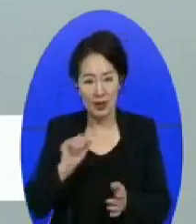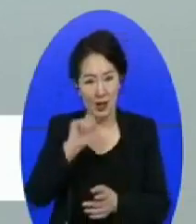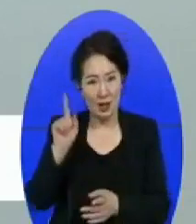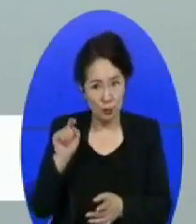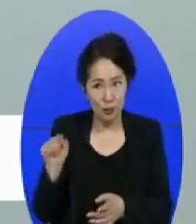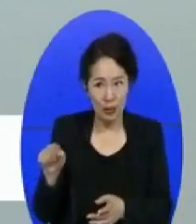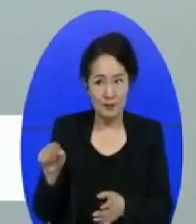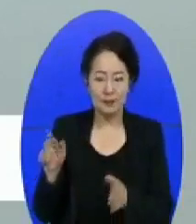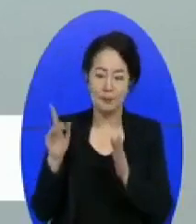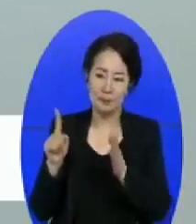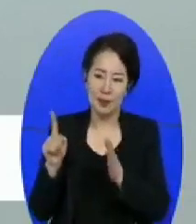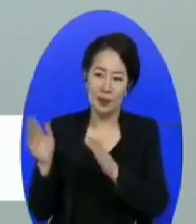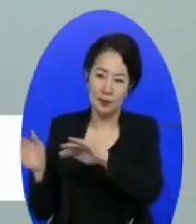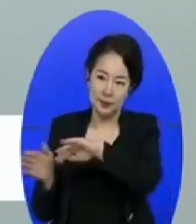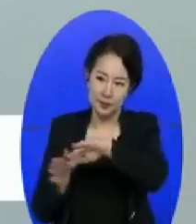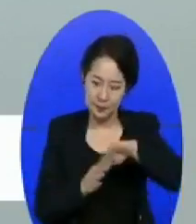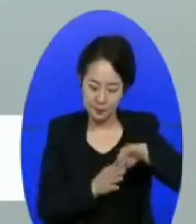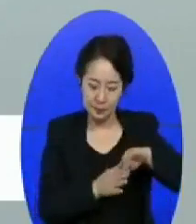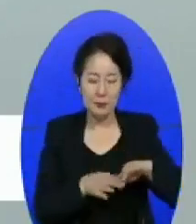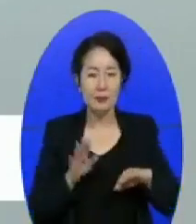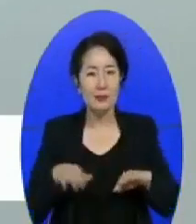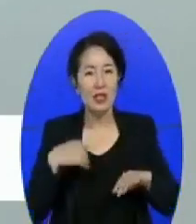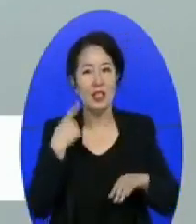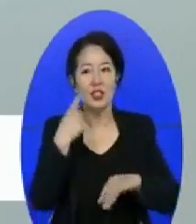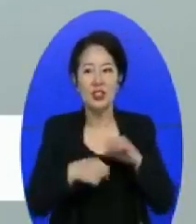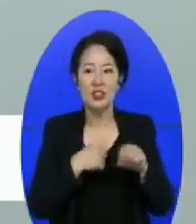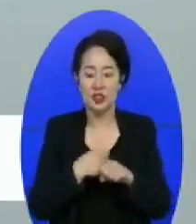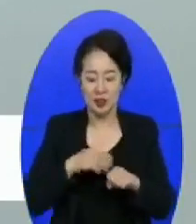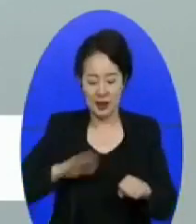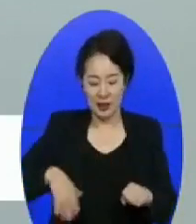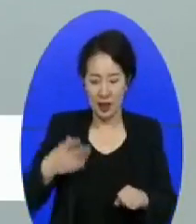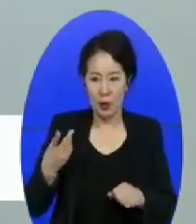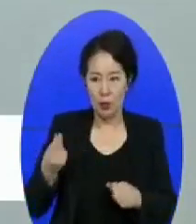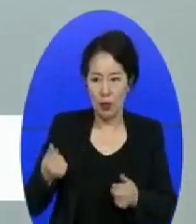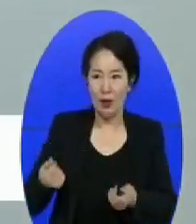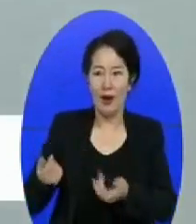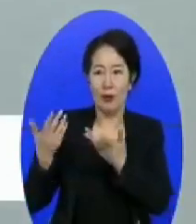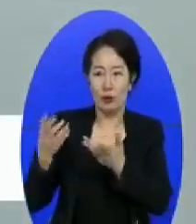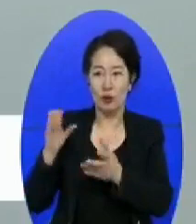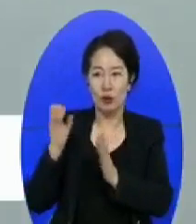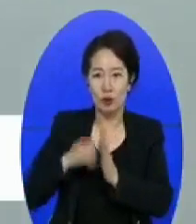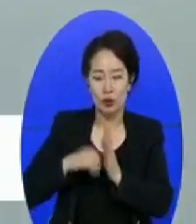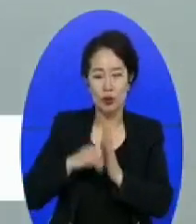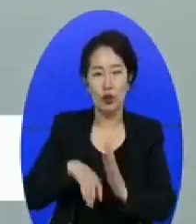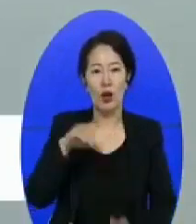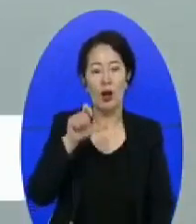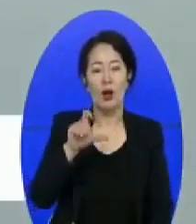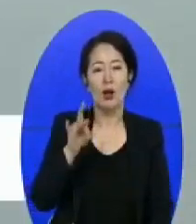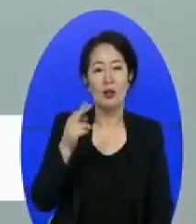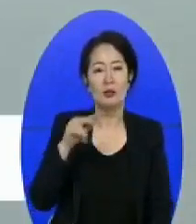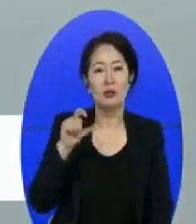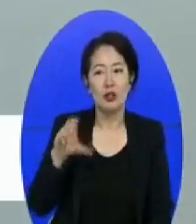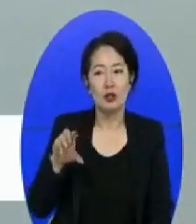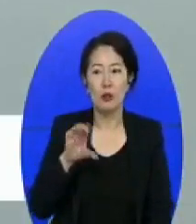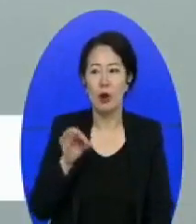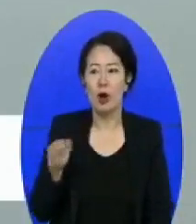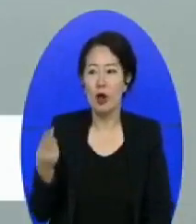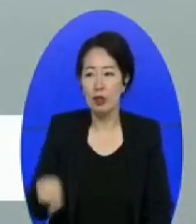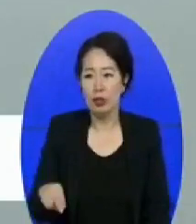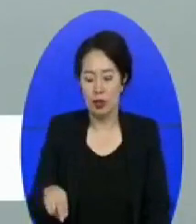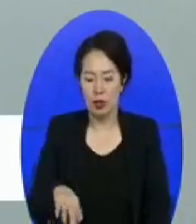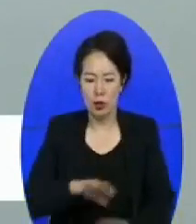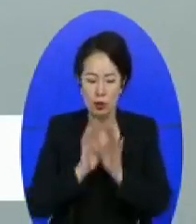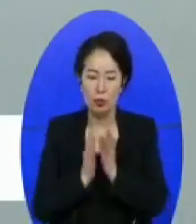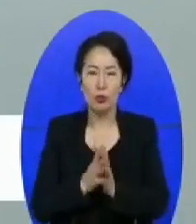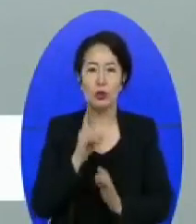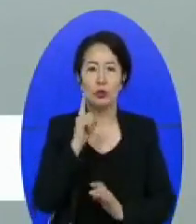нөгөө хэсэг нь болохоор нэг жилийн дараа мөнгөжих ёстой эрдэнэс бонд байгаа шүү дээ. 192 мянган хүн 1